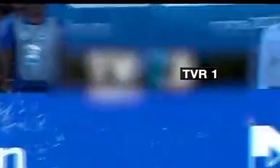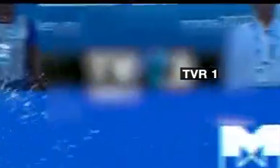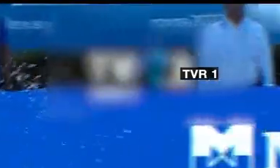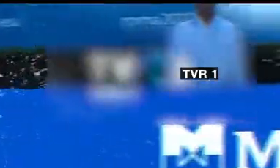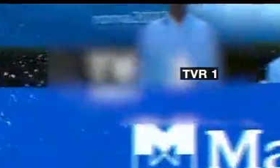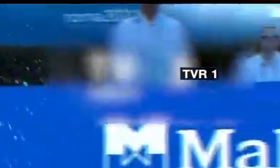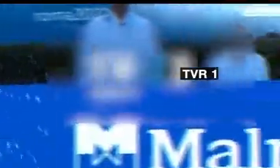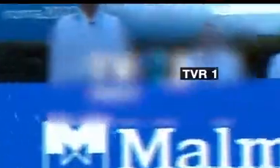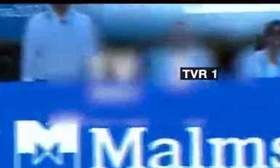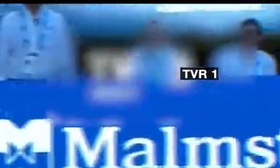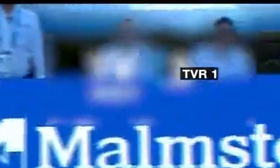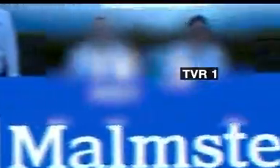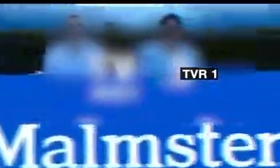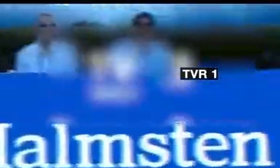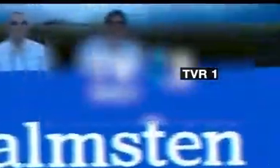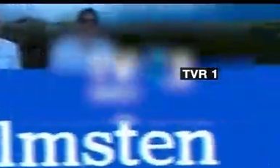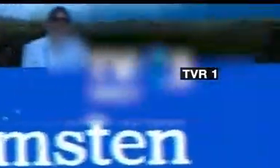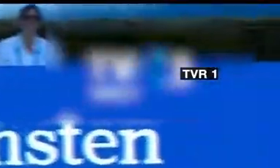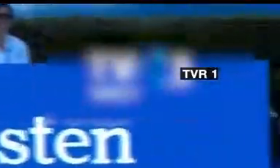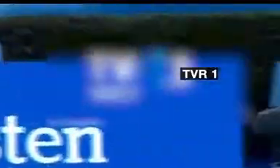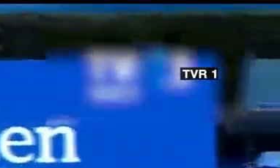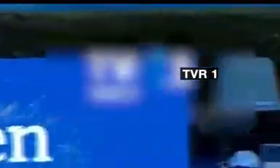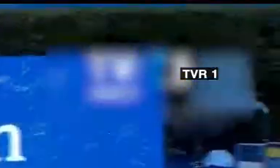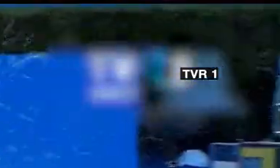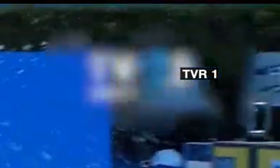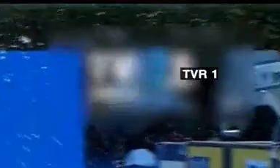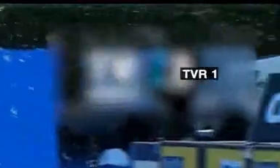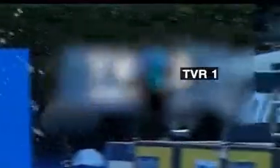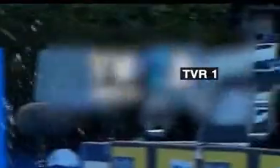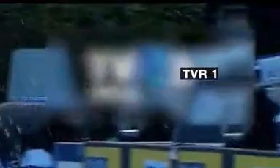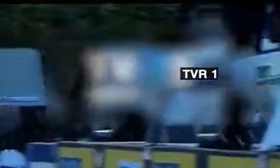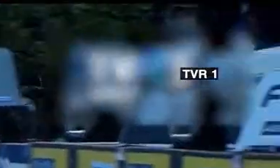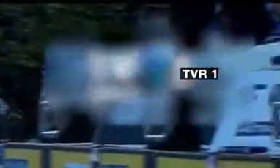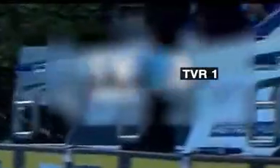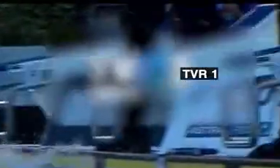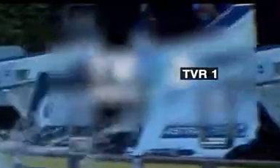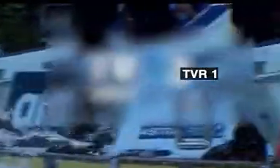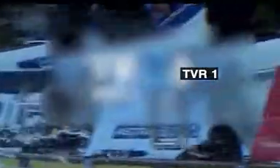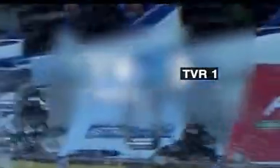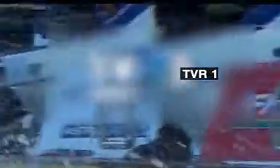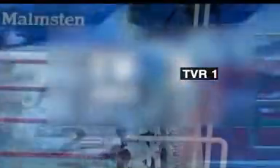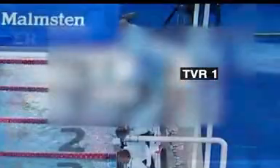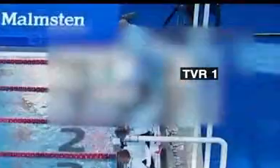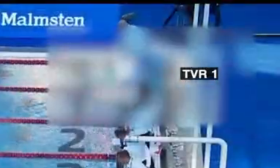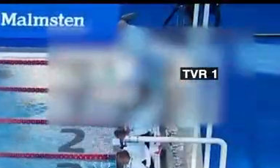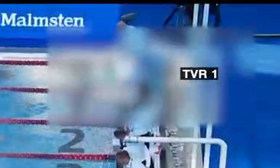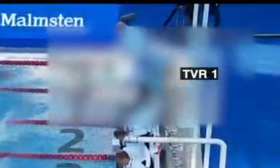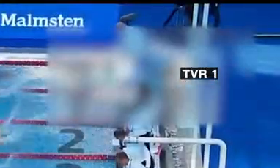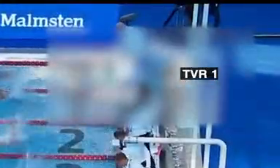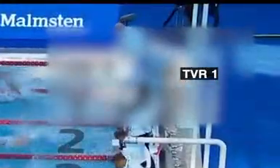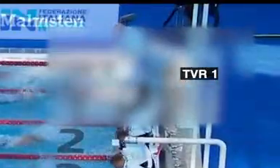Sportivul se întoarce de la campionatul european de natație pentru seniori cu o medalie de aur, dar și cu un nou record mondial.